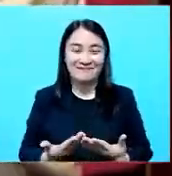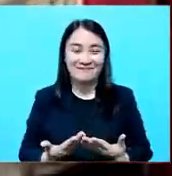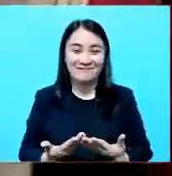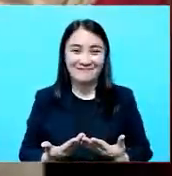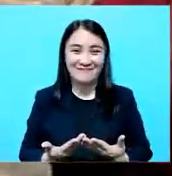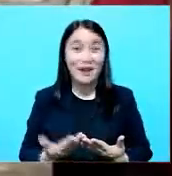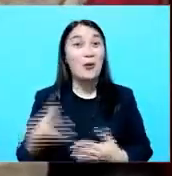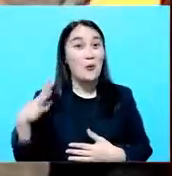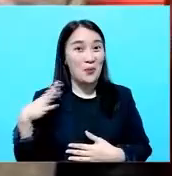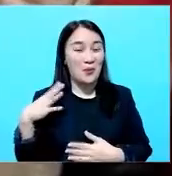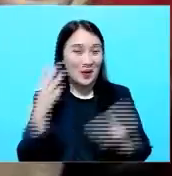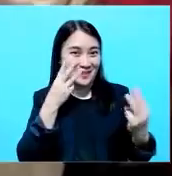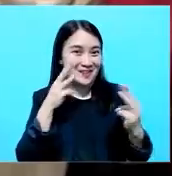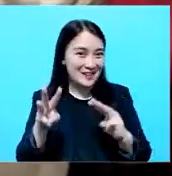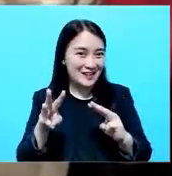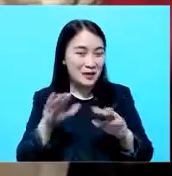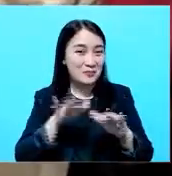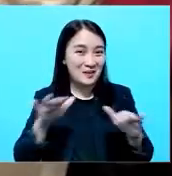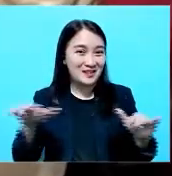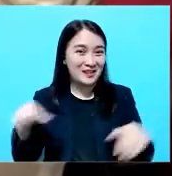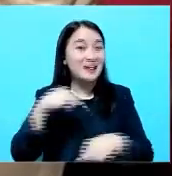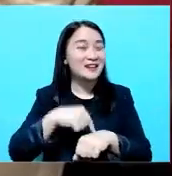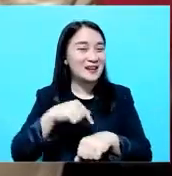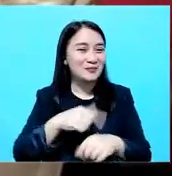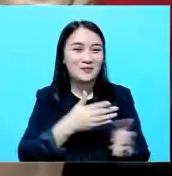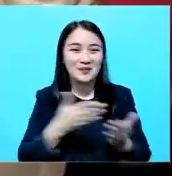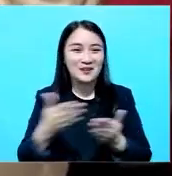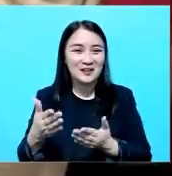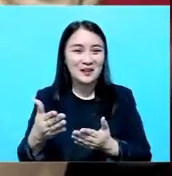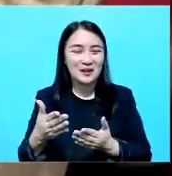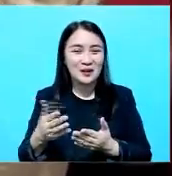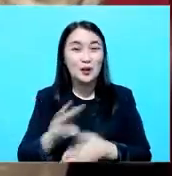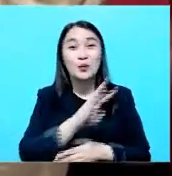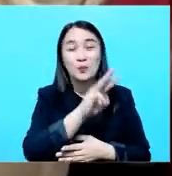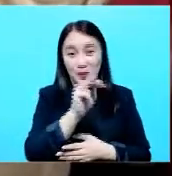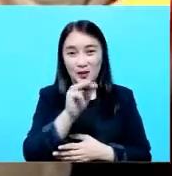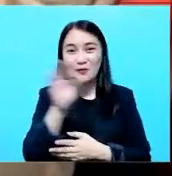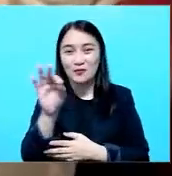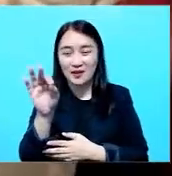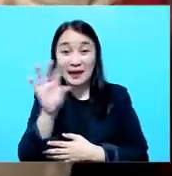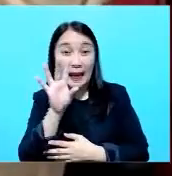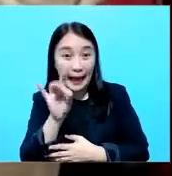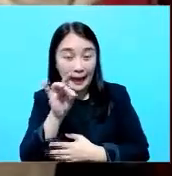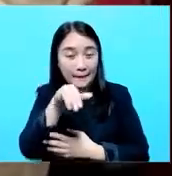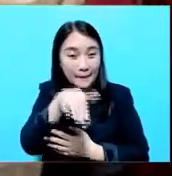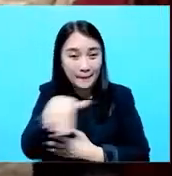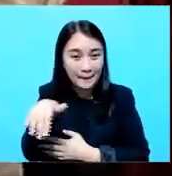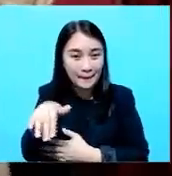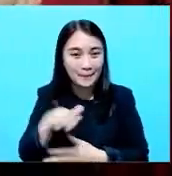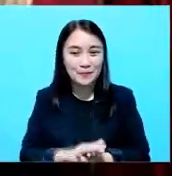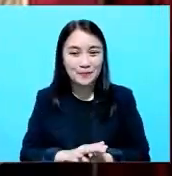ang Batang Quiapo, which of course is every weeknights, no? At 8 p.m. Mm. Yes. 8 p.m, pasalamatan natin yung mga tumututok